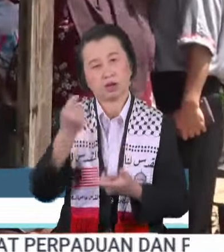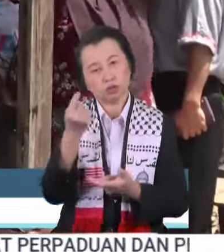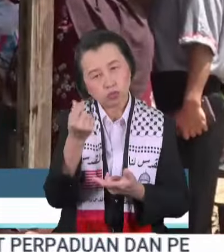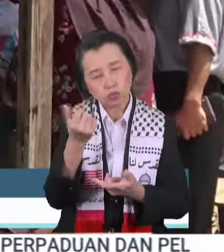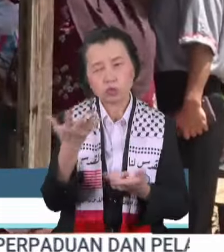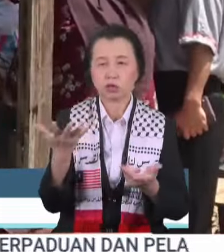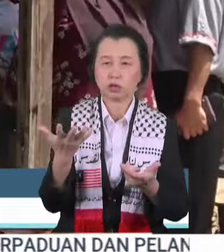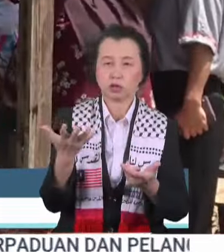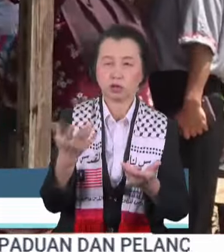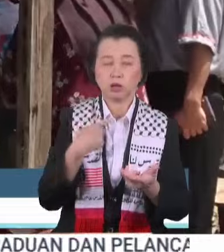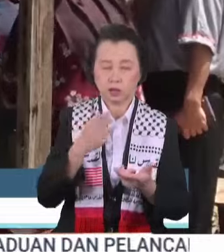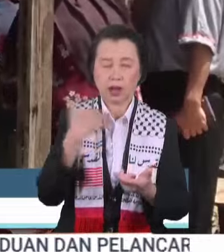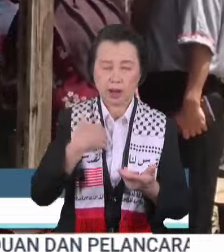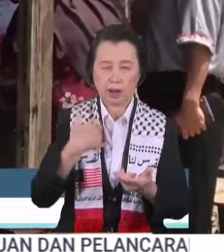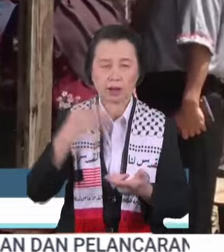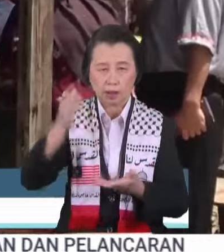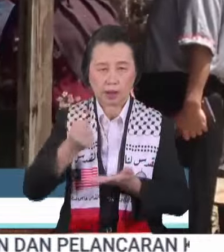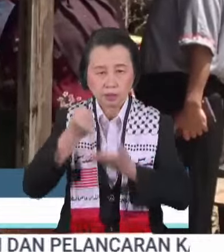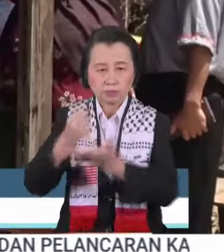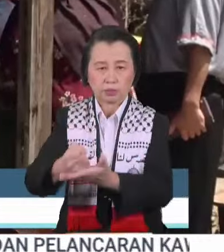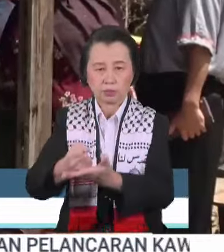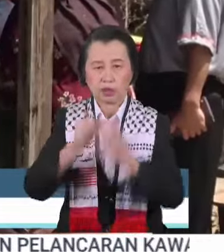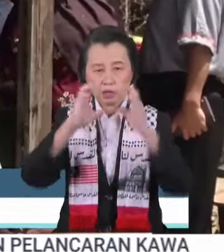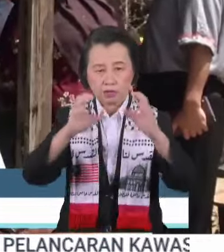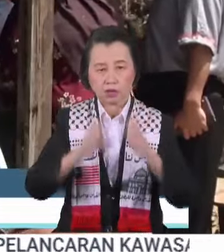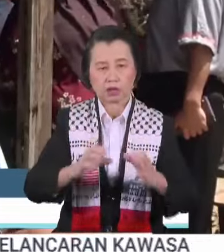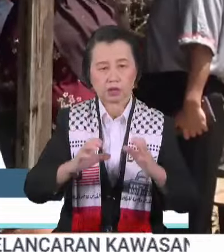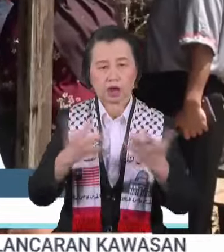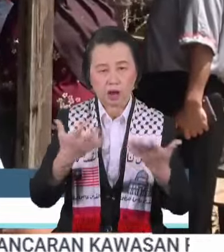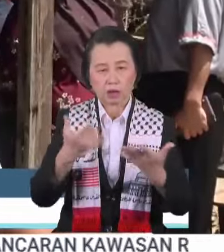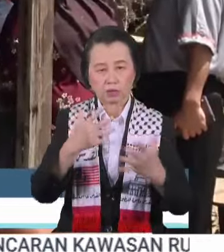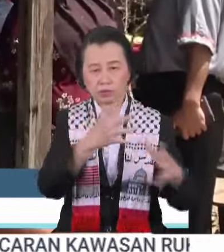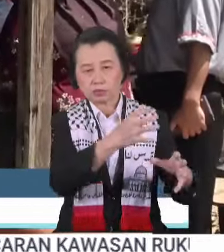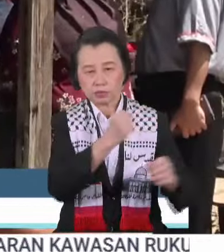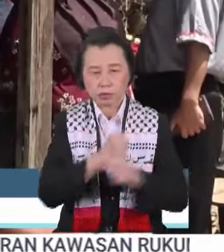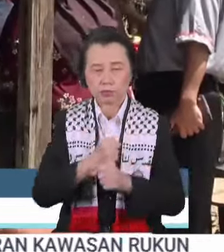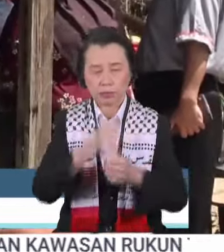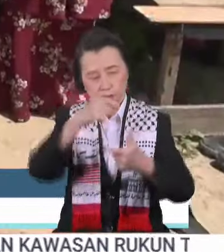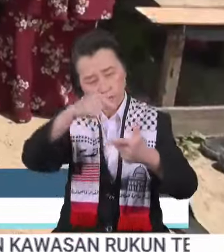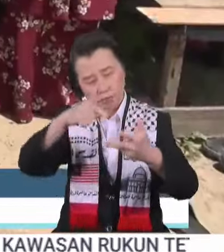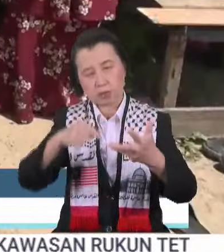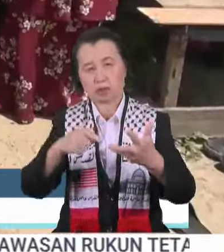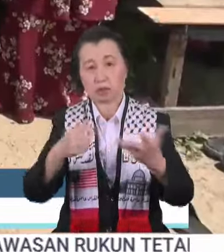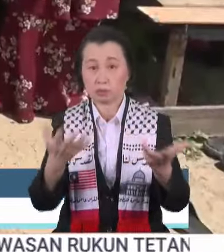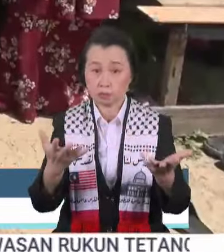ke, kita akan bantu dia cara macam mana untuk dapatkan benda-benda ni.